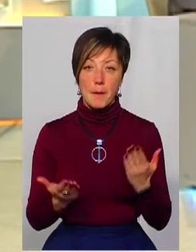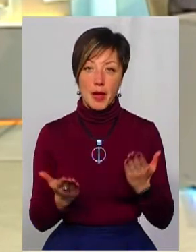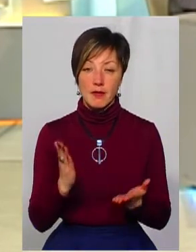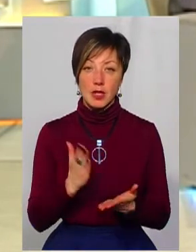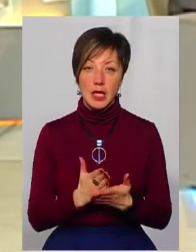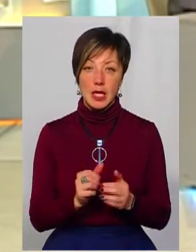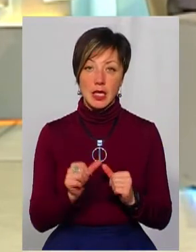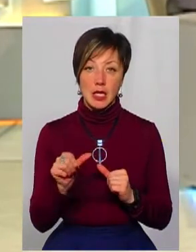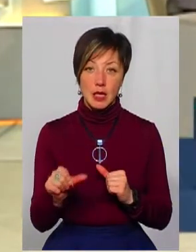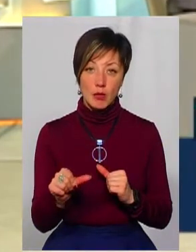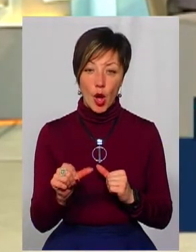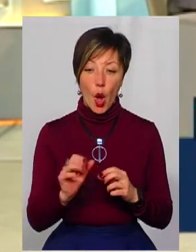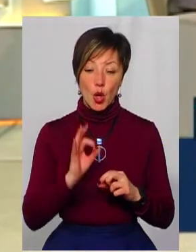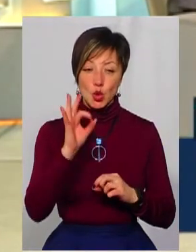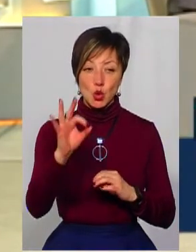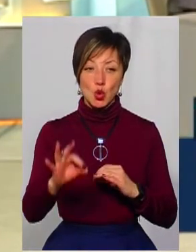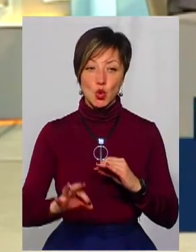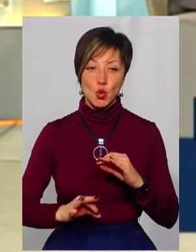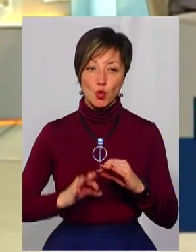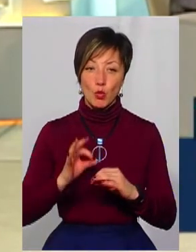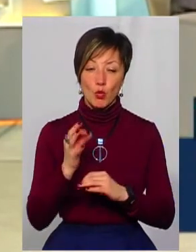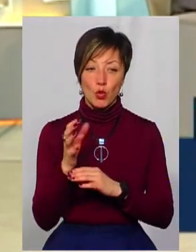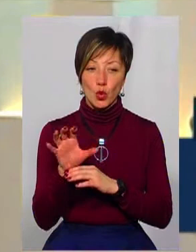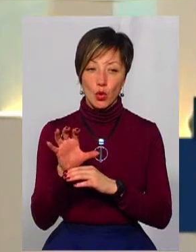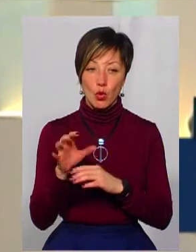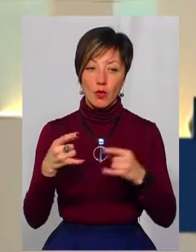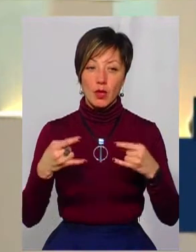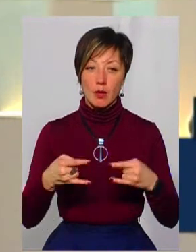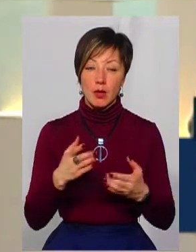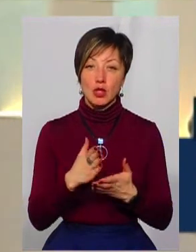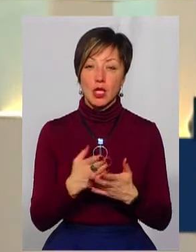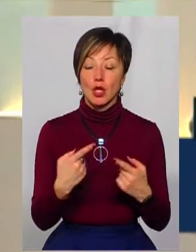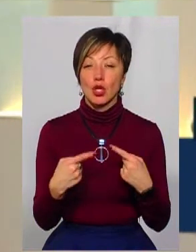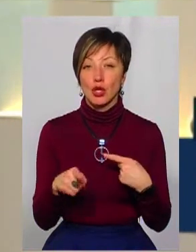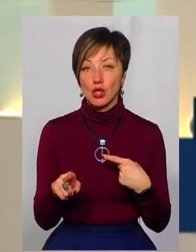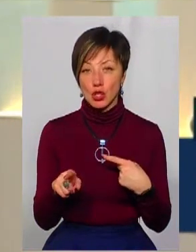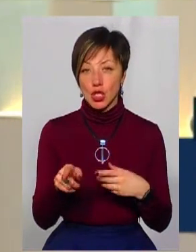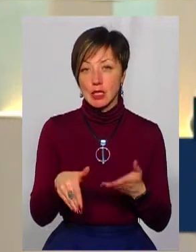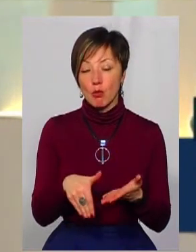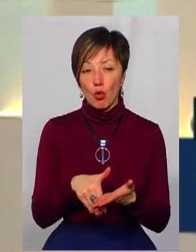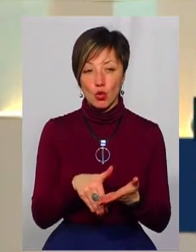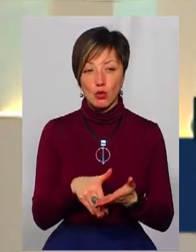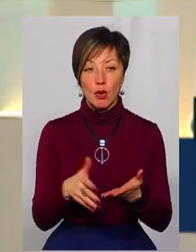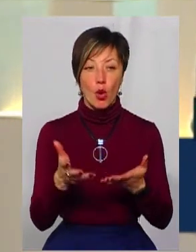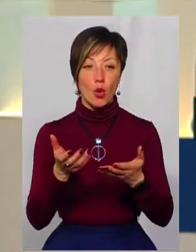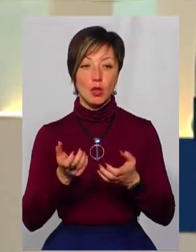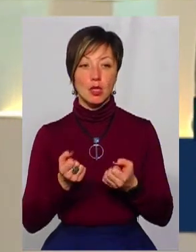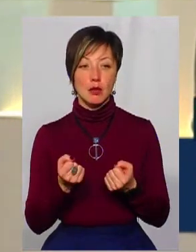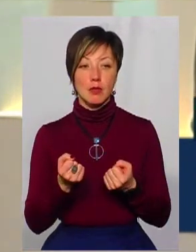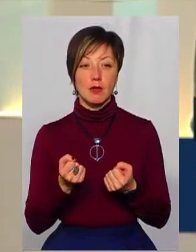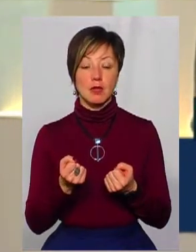є, крім супутникового телебачення, є і інші способи отримувати